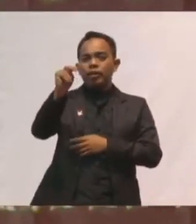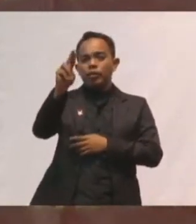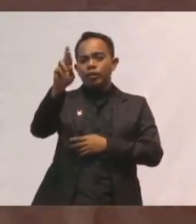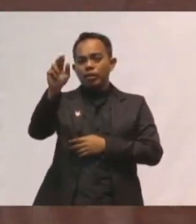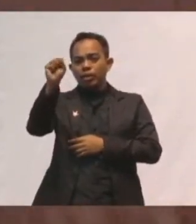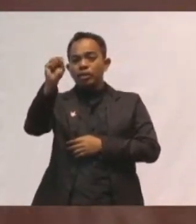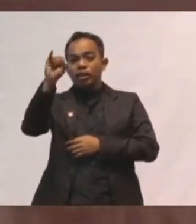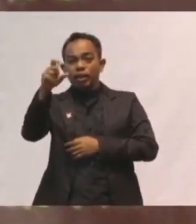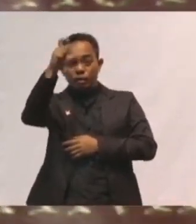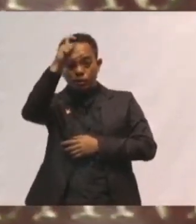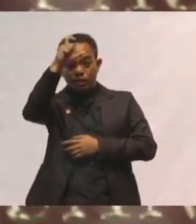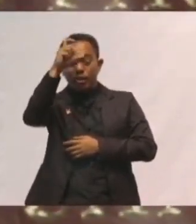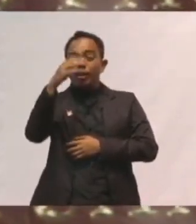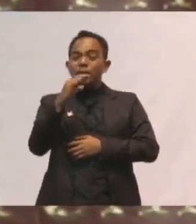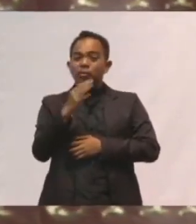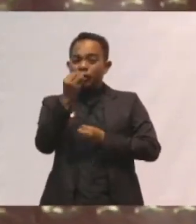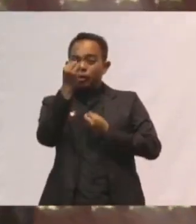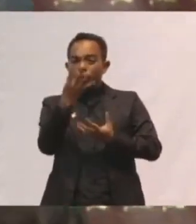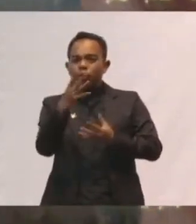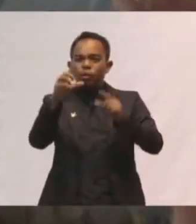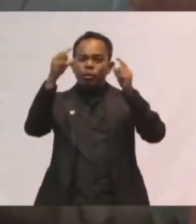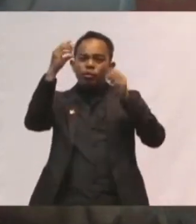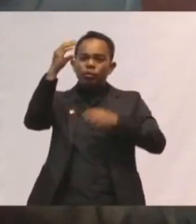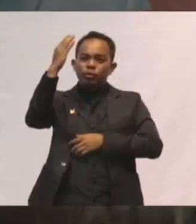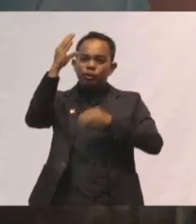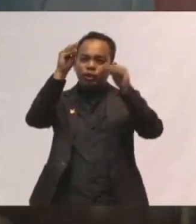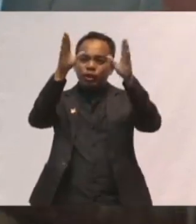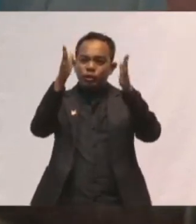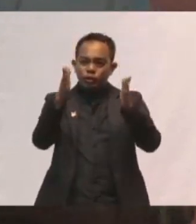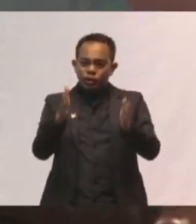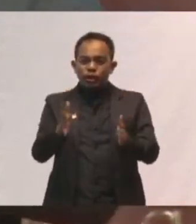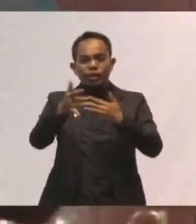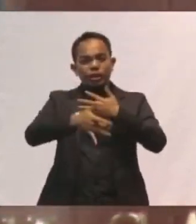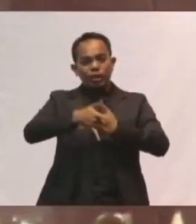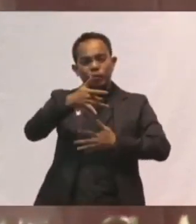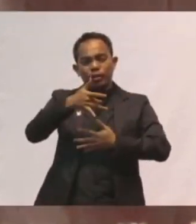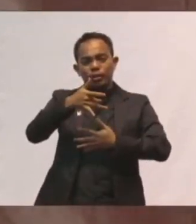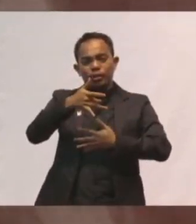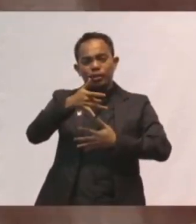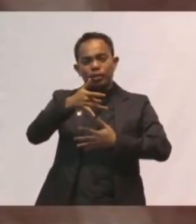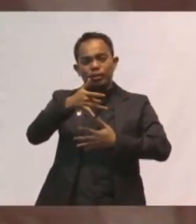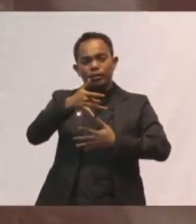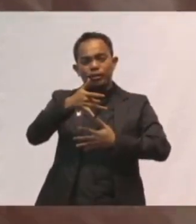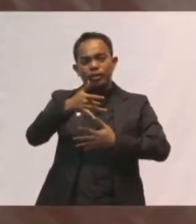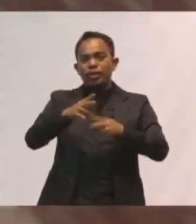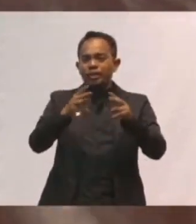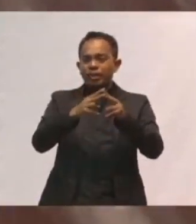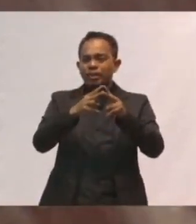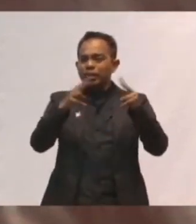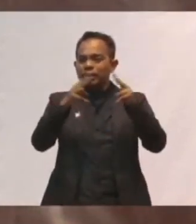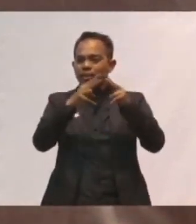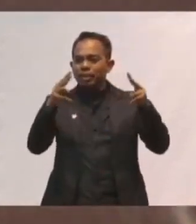menyatakan bahawa guru terawal dan paling berkesan adalah